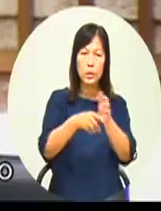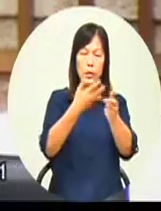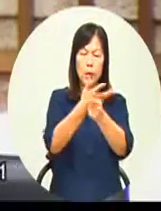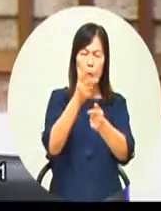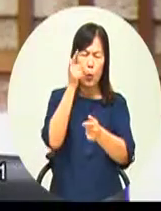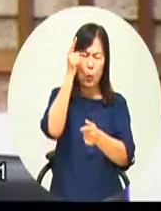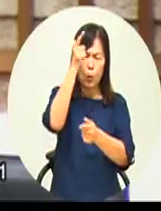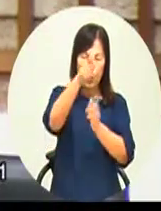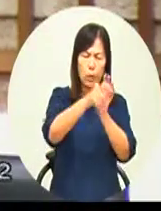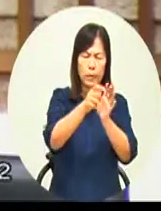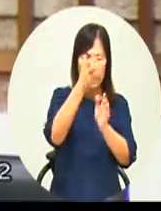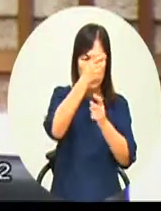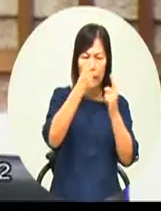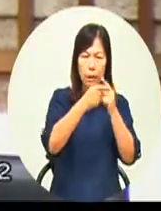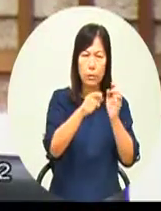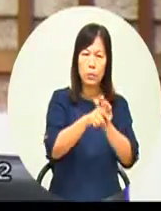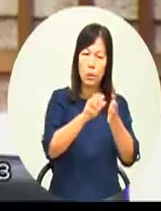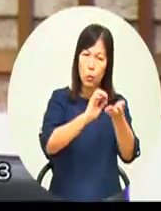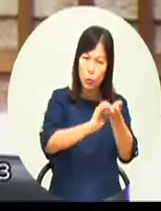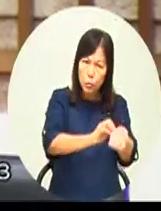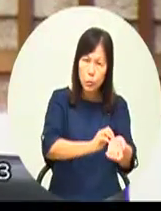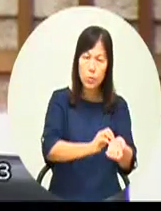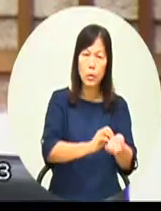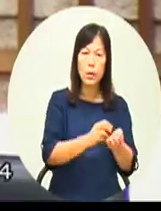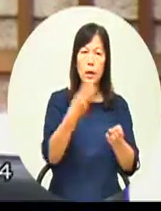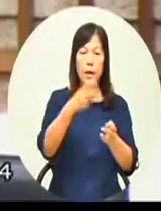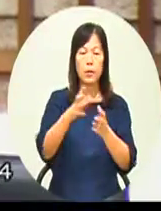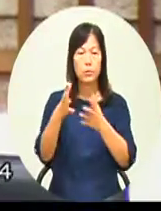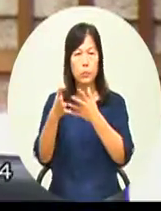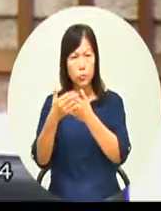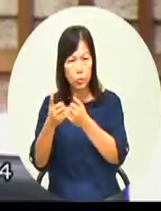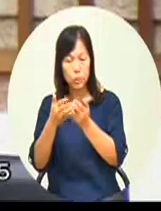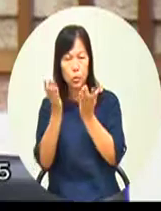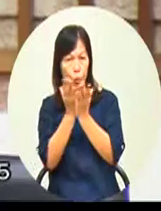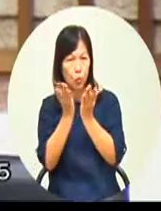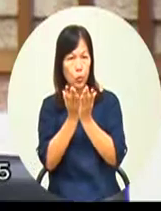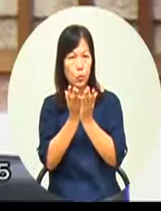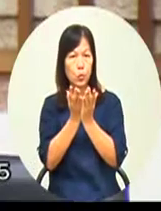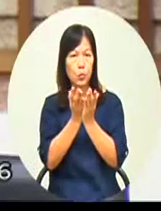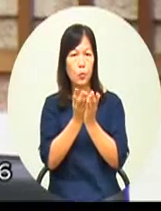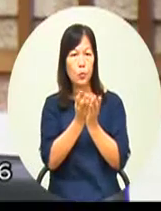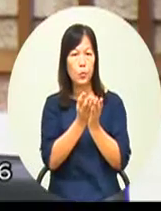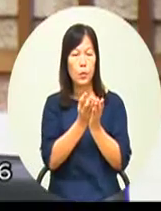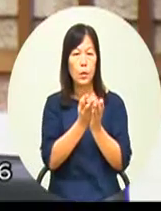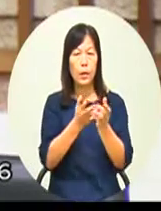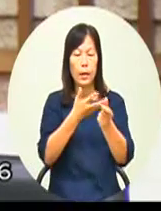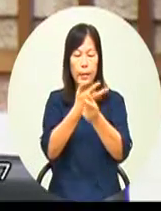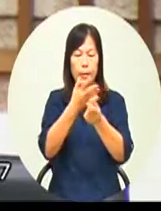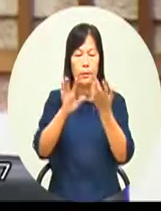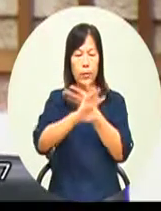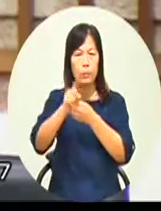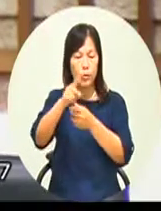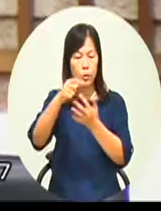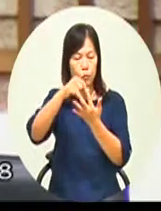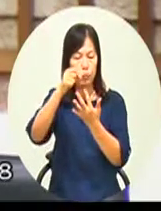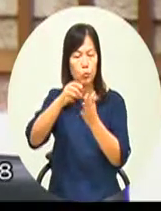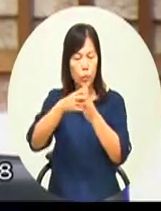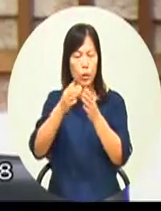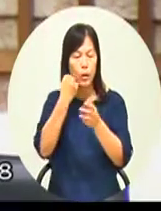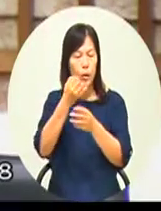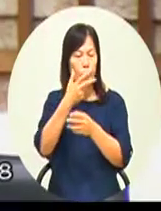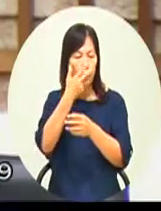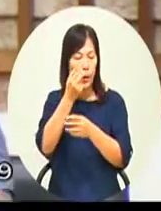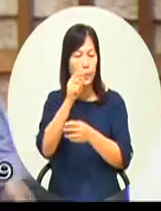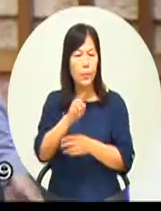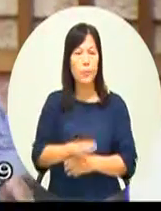的老年就医或者是学童就学能够提供一个另外一个选择交通的选择